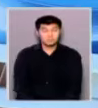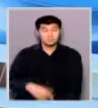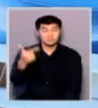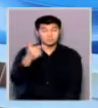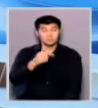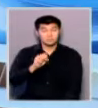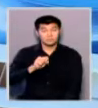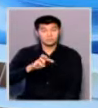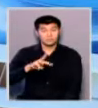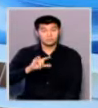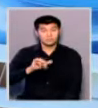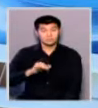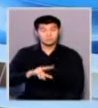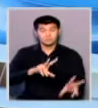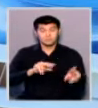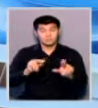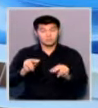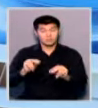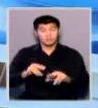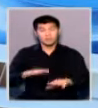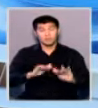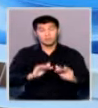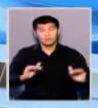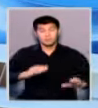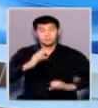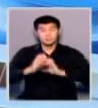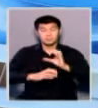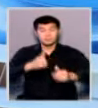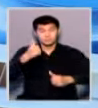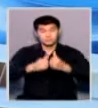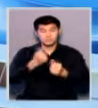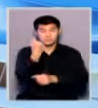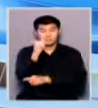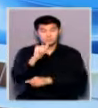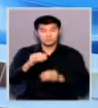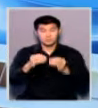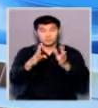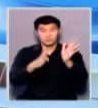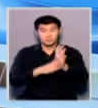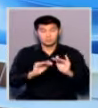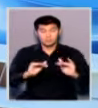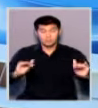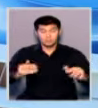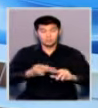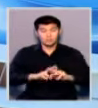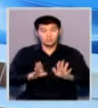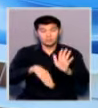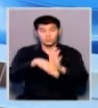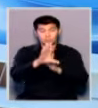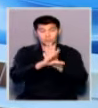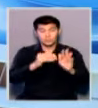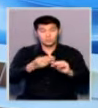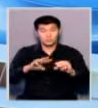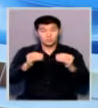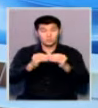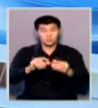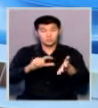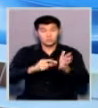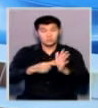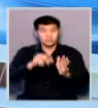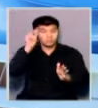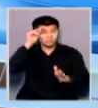Атыраулық Амина Құрбанова бақытты бала халықаралық байқауынан жүлделі оралды. 19 баланың ішінен финалға суырылып шыққан 10-шы сынып